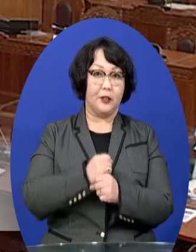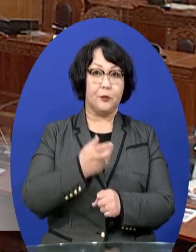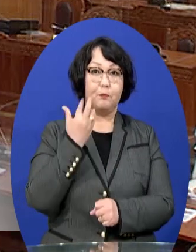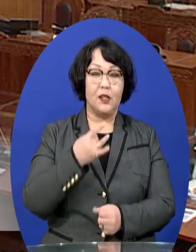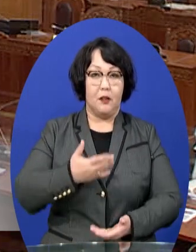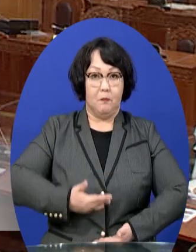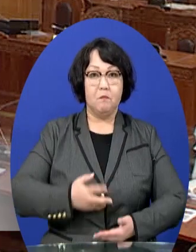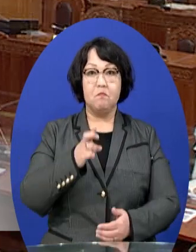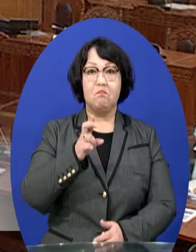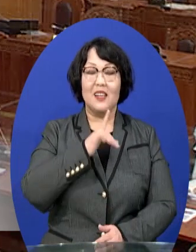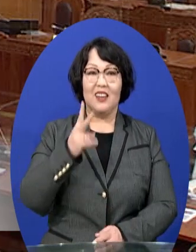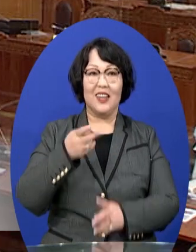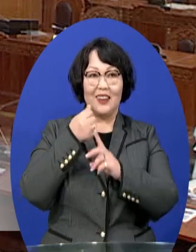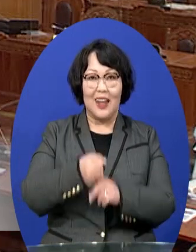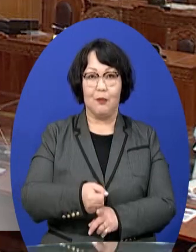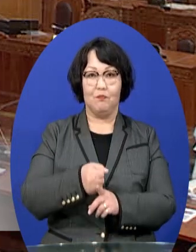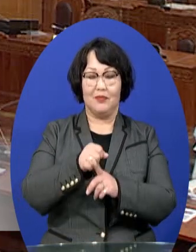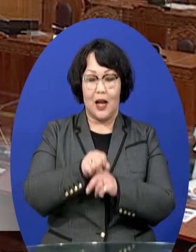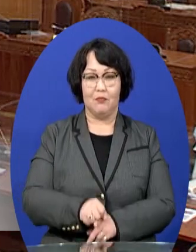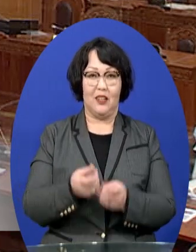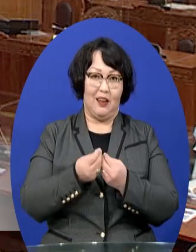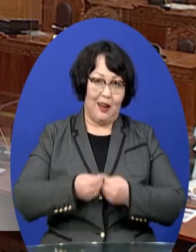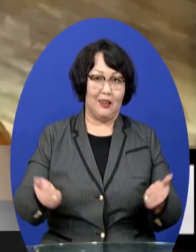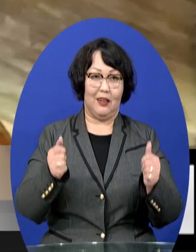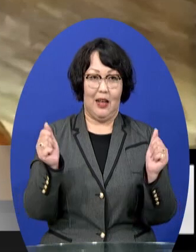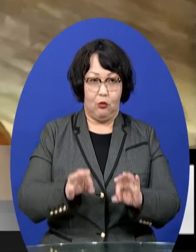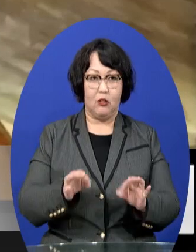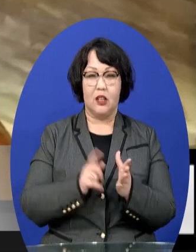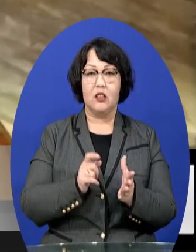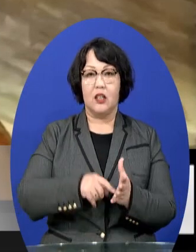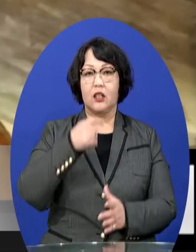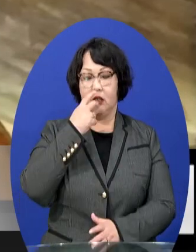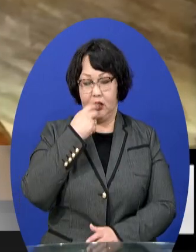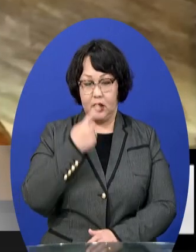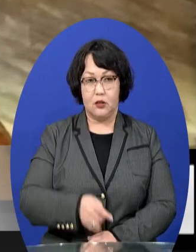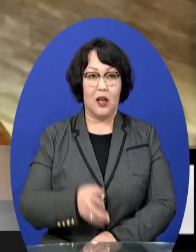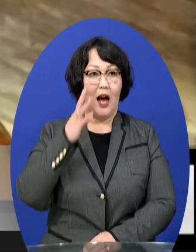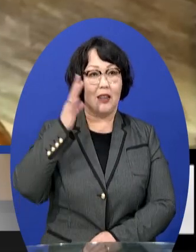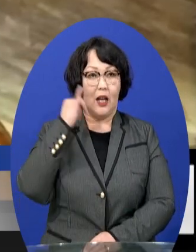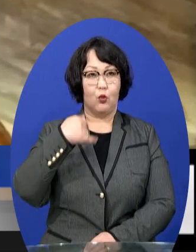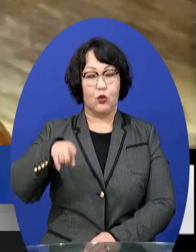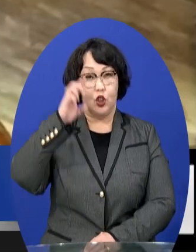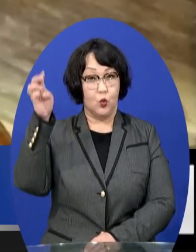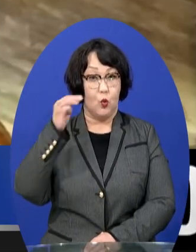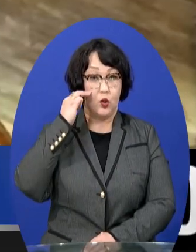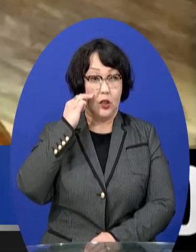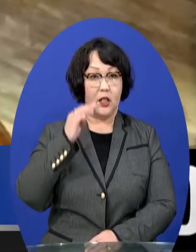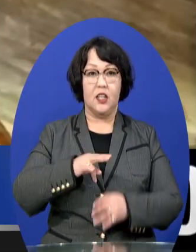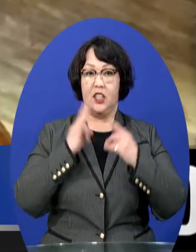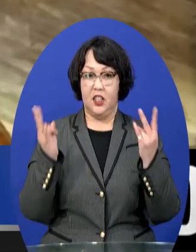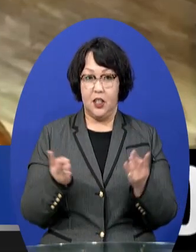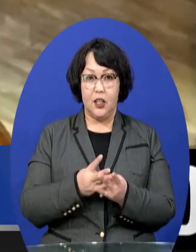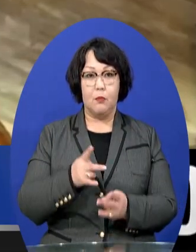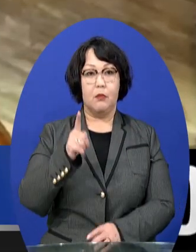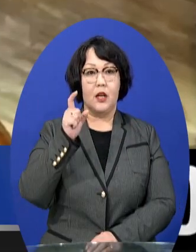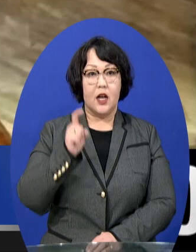бэлгийн дарамтыг арилгах шаардлагатай гэсэн байр сууринаас хандж байна. Тэгвэл гадаад одоо орны туршлагыг ингээд үзэх юм бол нийгмийн хэм хэмжээг